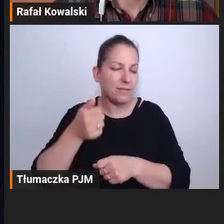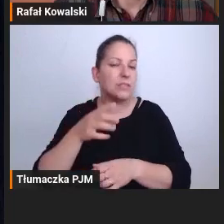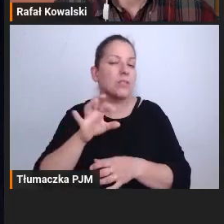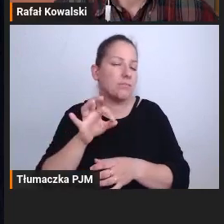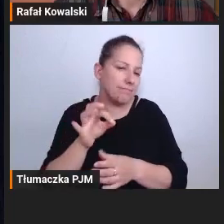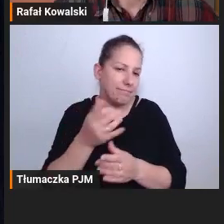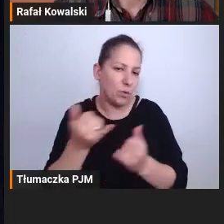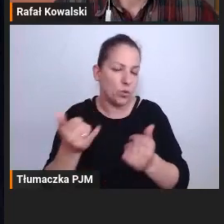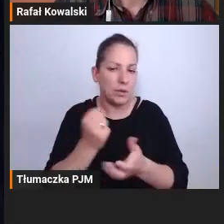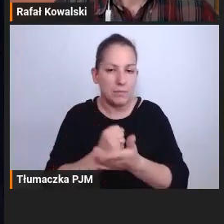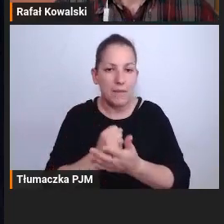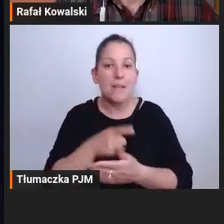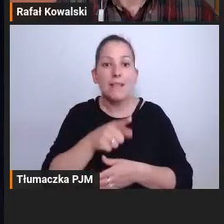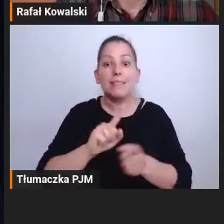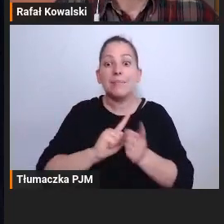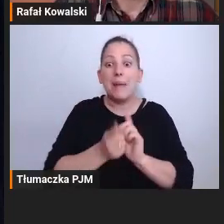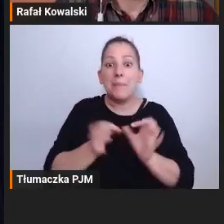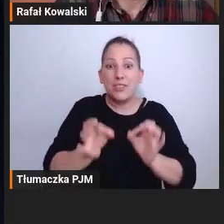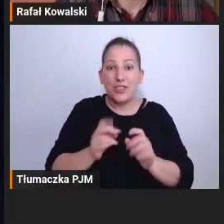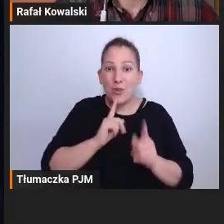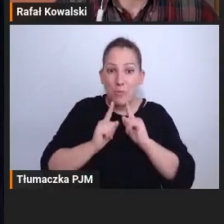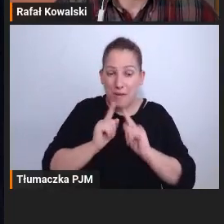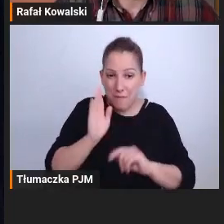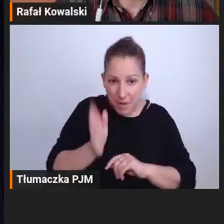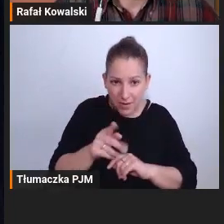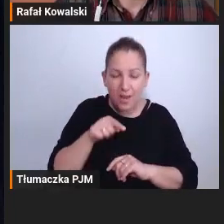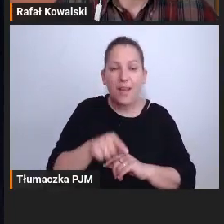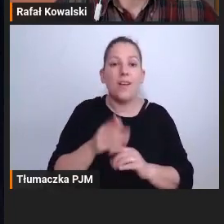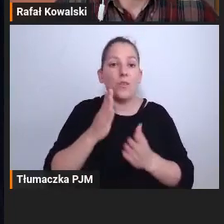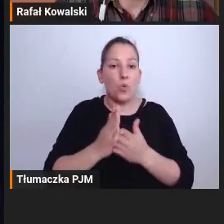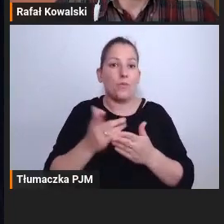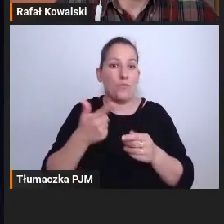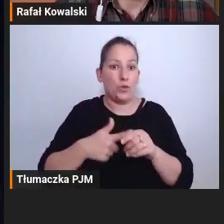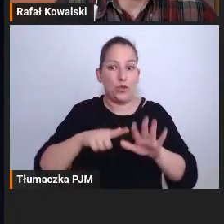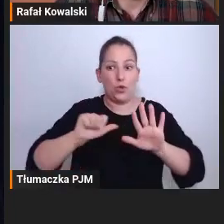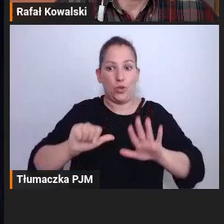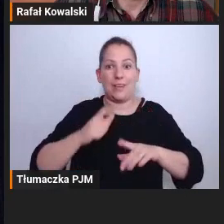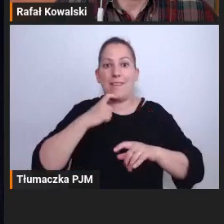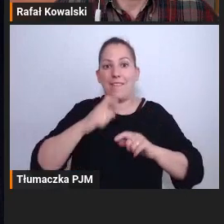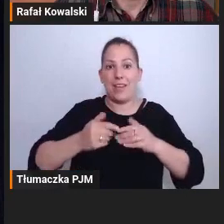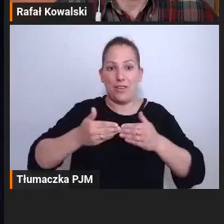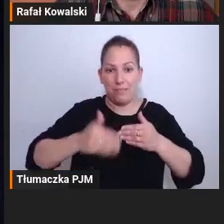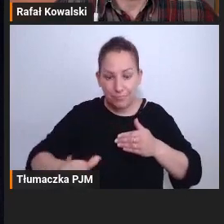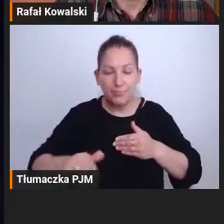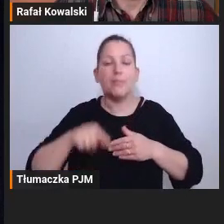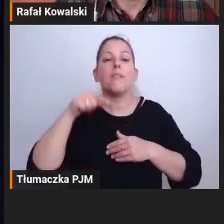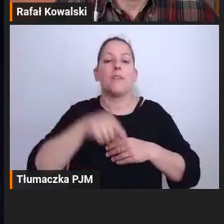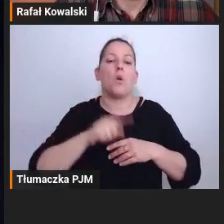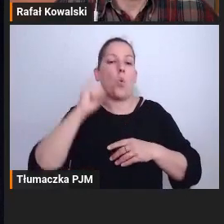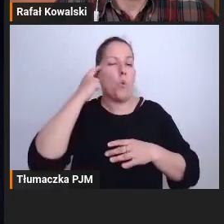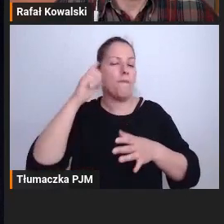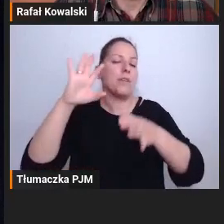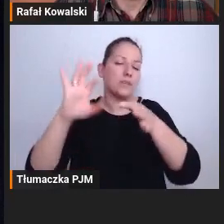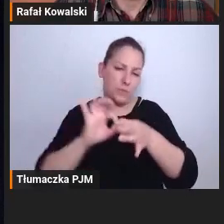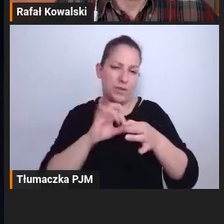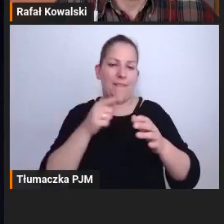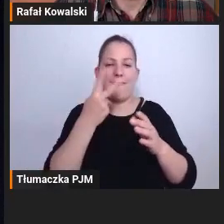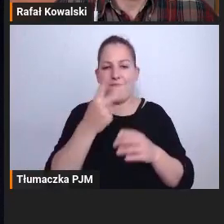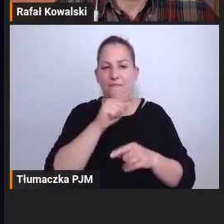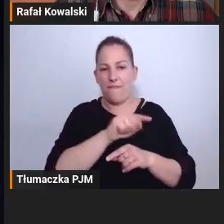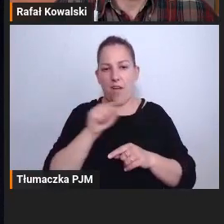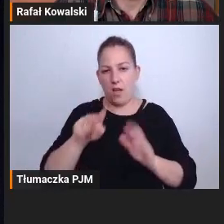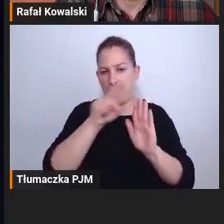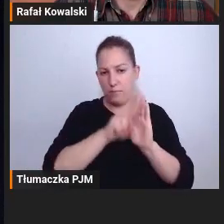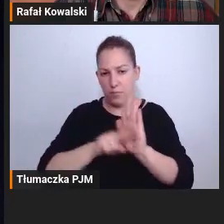I te zmiany, o których właśnie dzisiaj będziemy mówić, czyli te, które weszły w życie 26 kwietnia, one głównie są związane z tymi dyrektywami. To